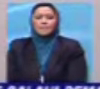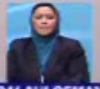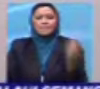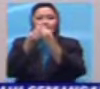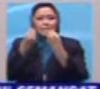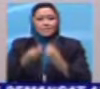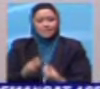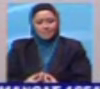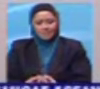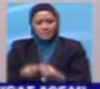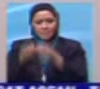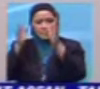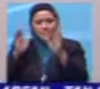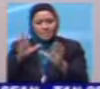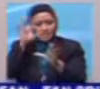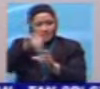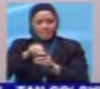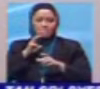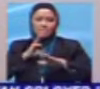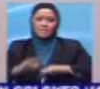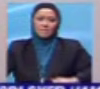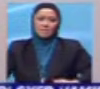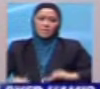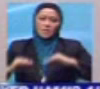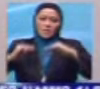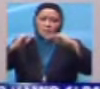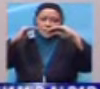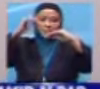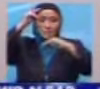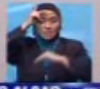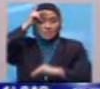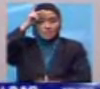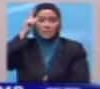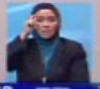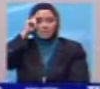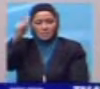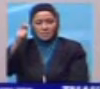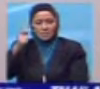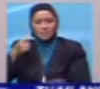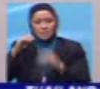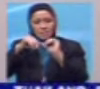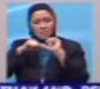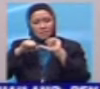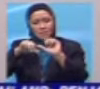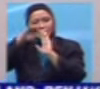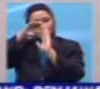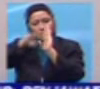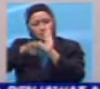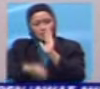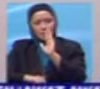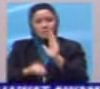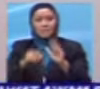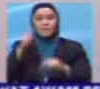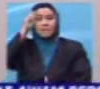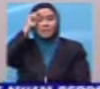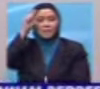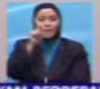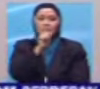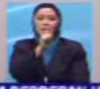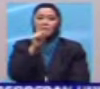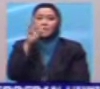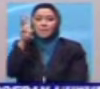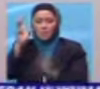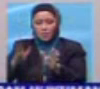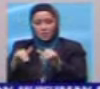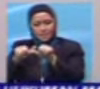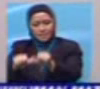Jumlah mangsa banjir di Kelantan dan Terengganu terus berkurangan. Di Terengganu, hanya 318 orang berada di 7 pusat pemindahan